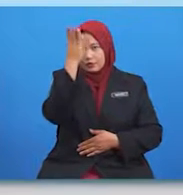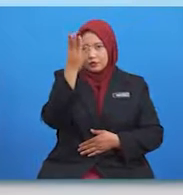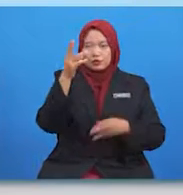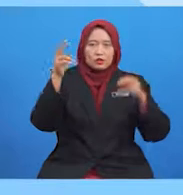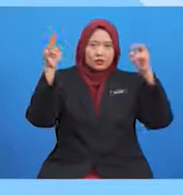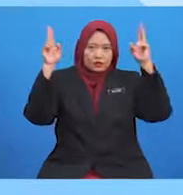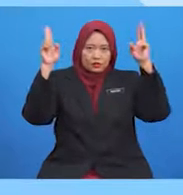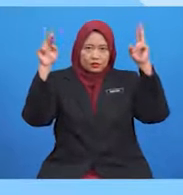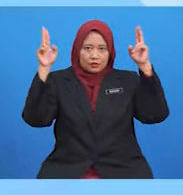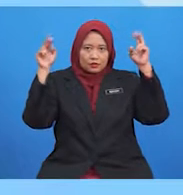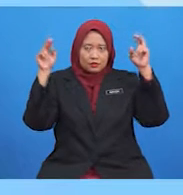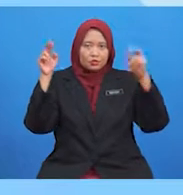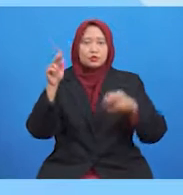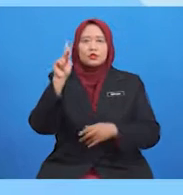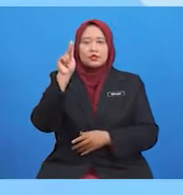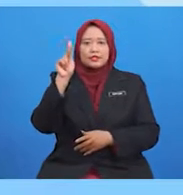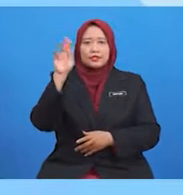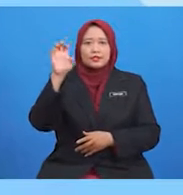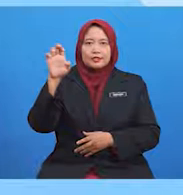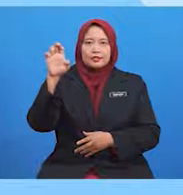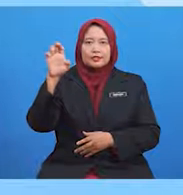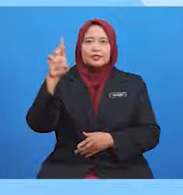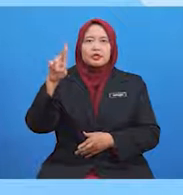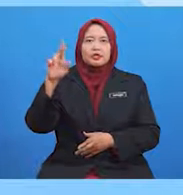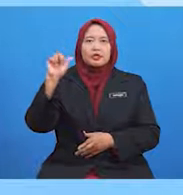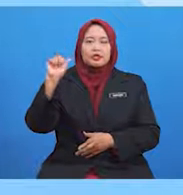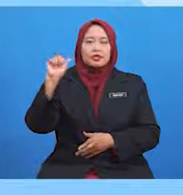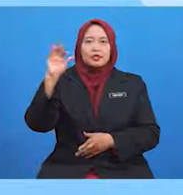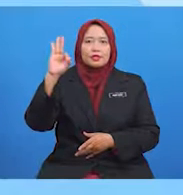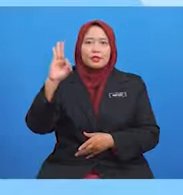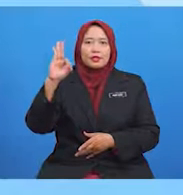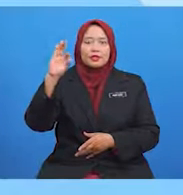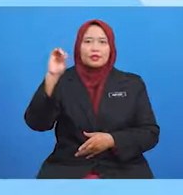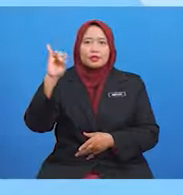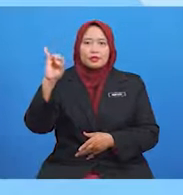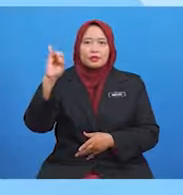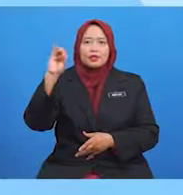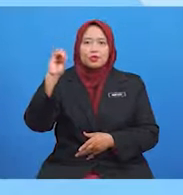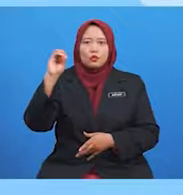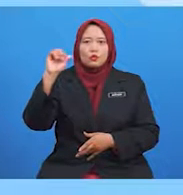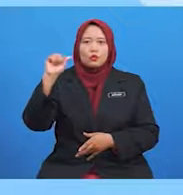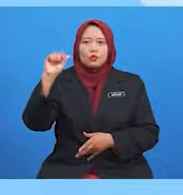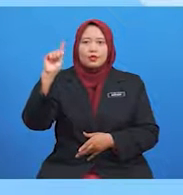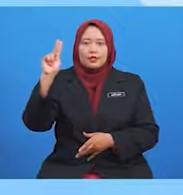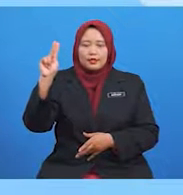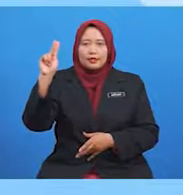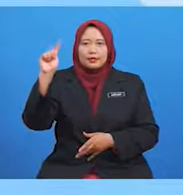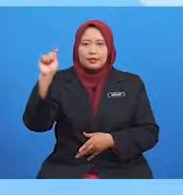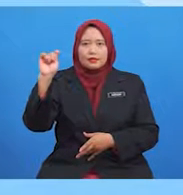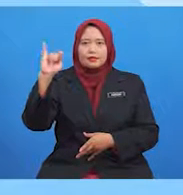bab 8.0 radioaktif yang terdiri daripada subtopik